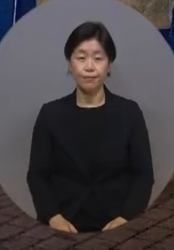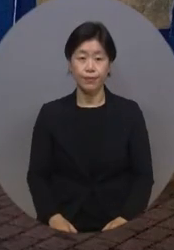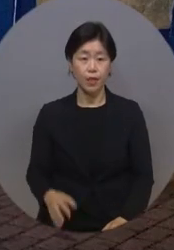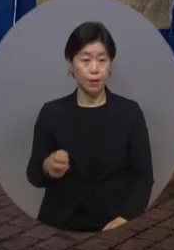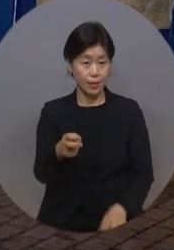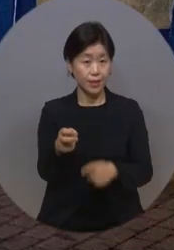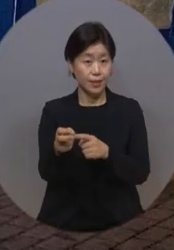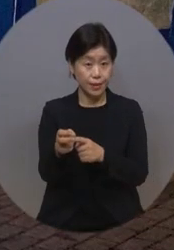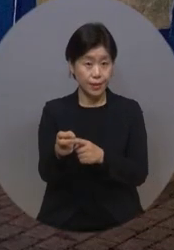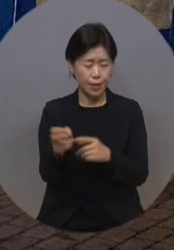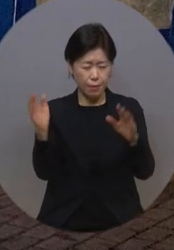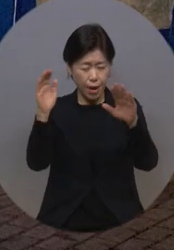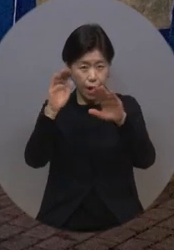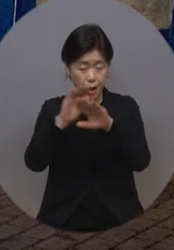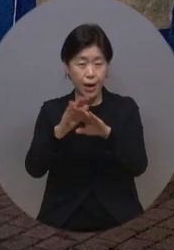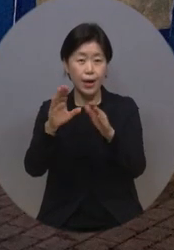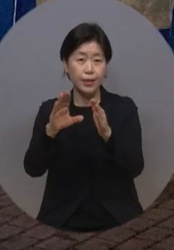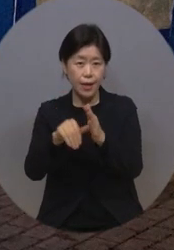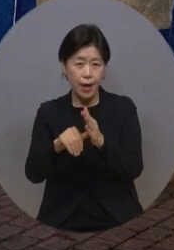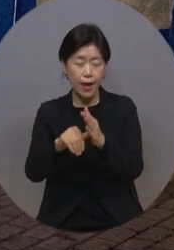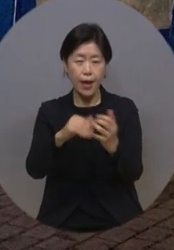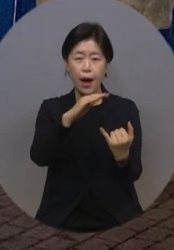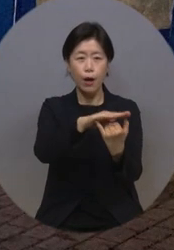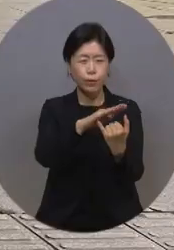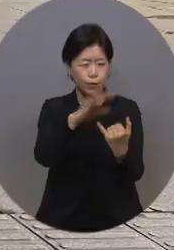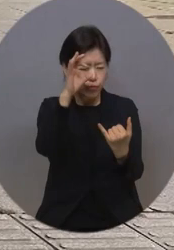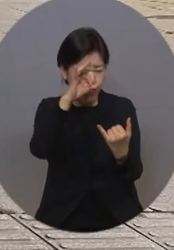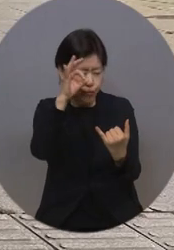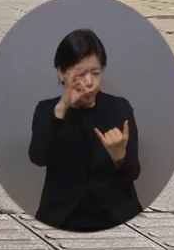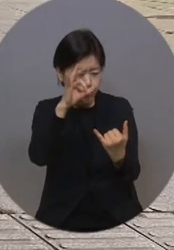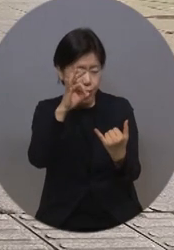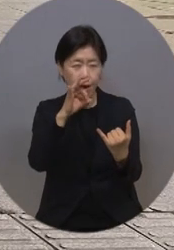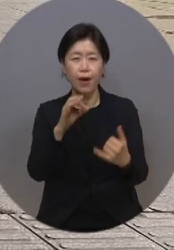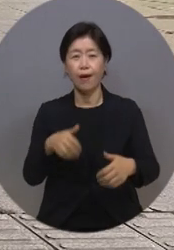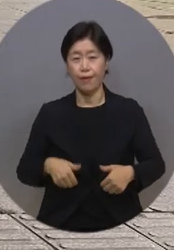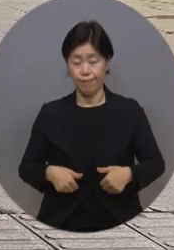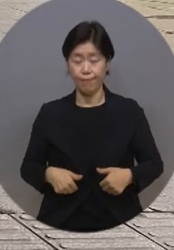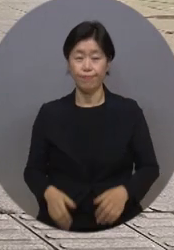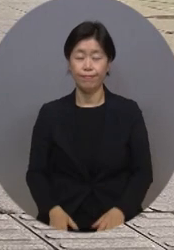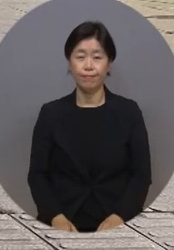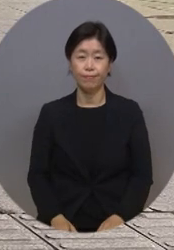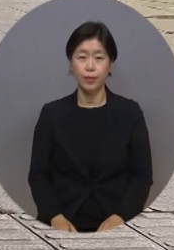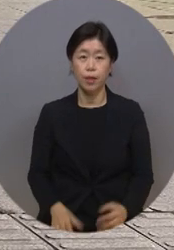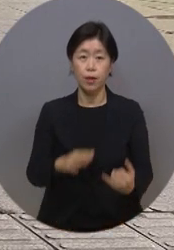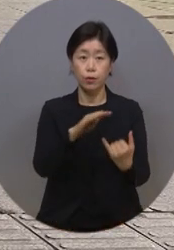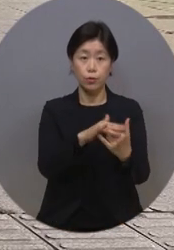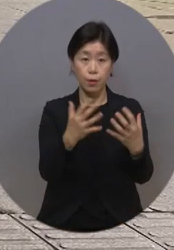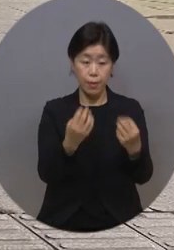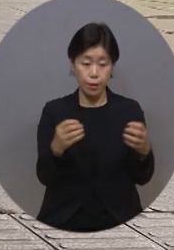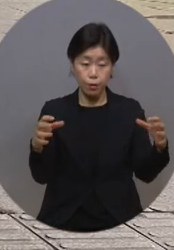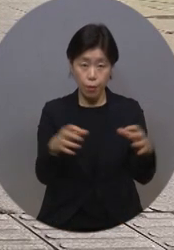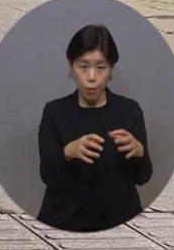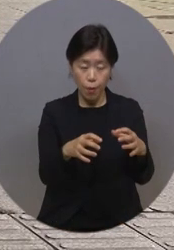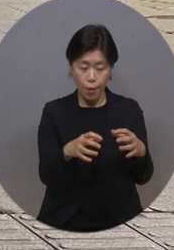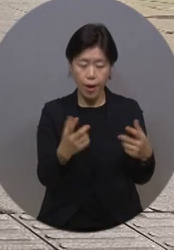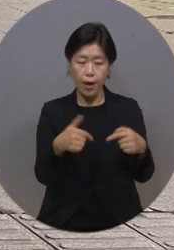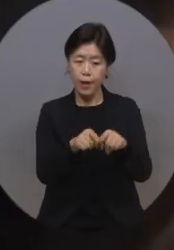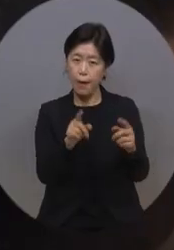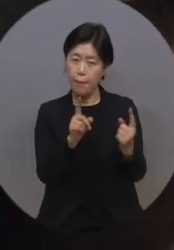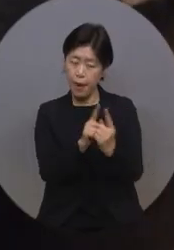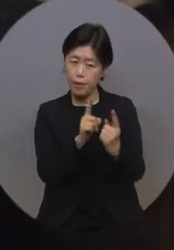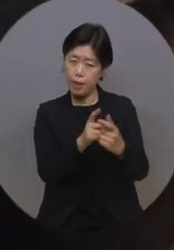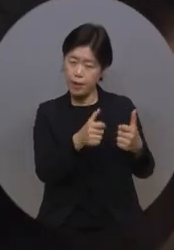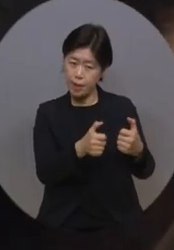포텐은 야간 아울리치 활동으로 청소년들이 많이 다니는 길목을 찾아다니며 그들의 이야기를